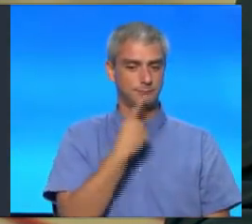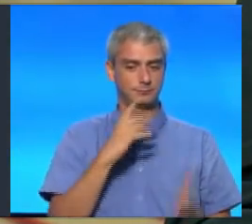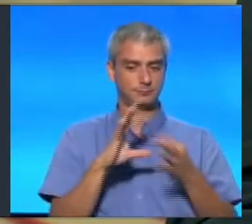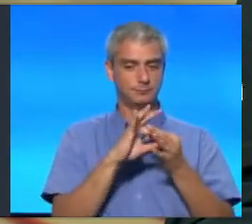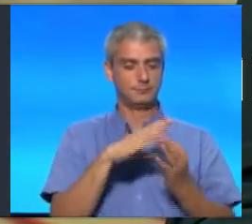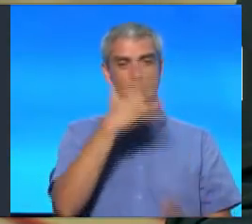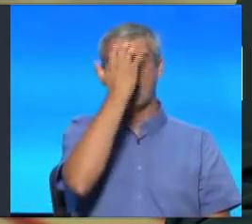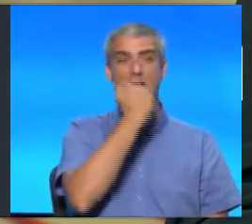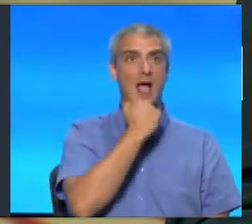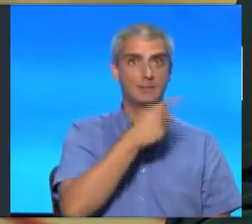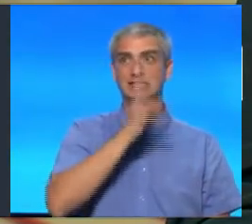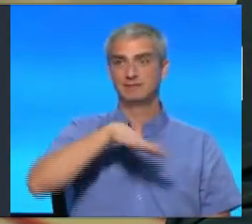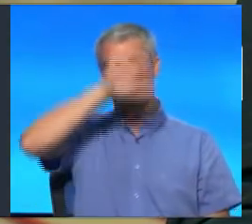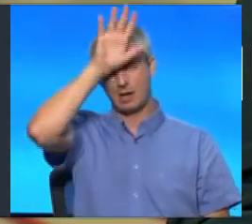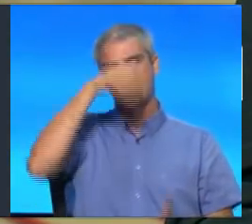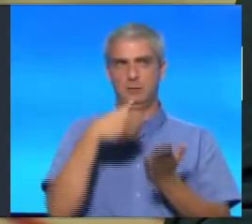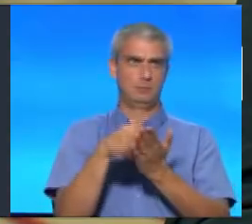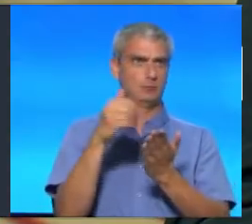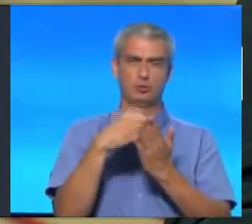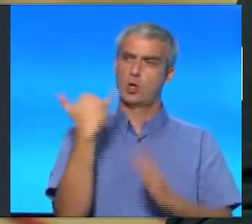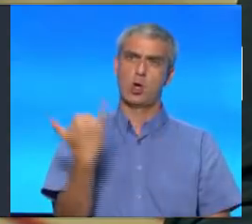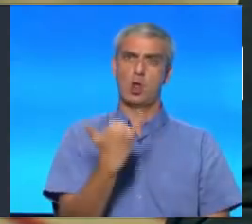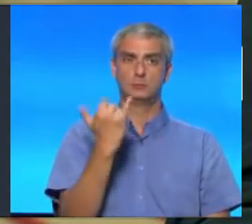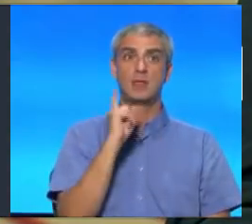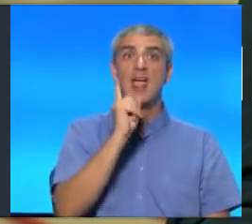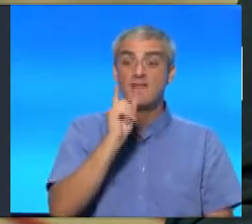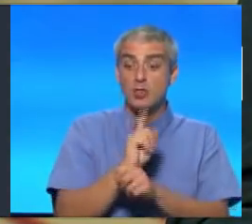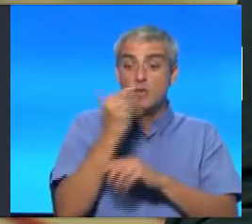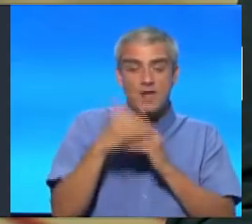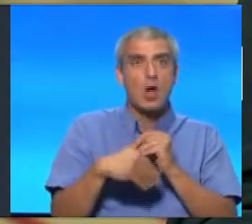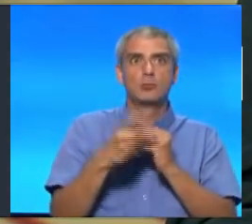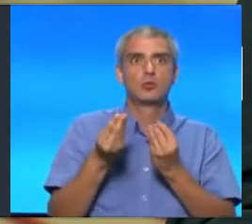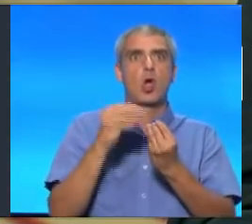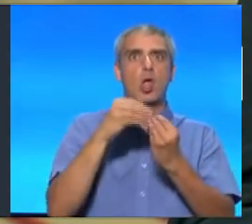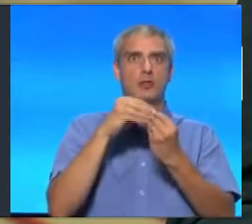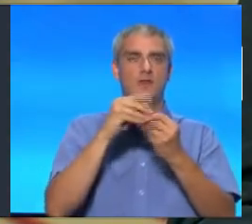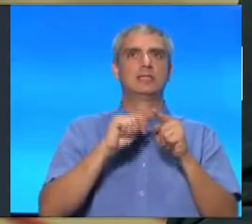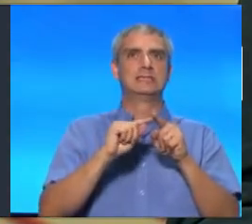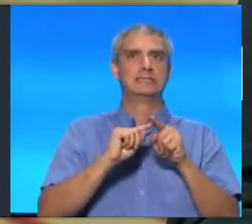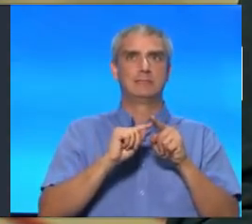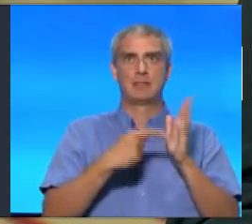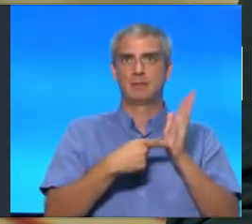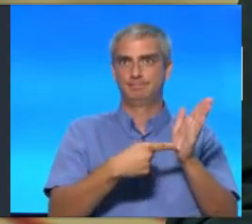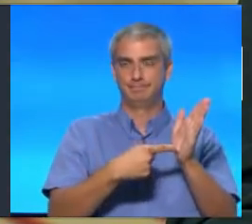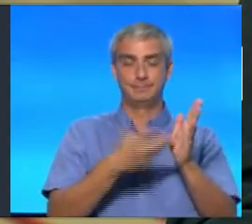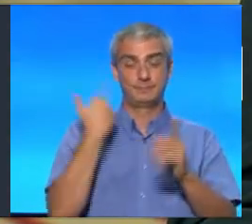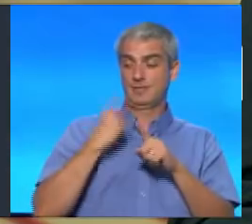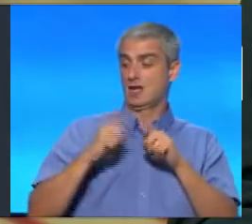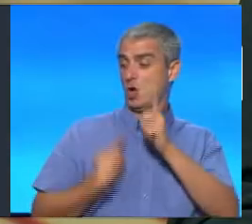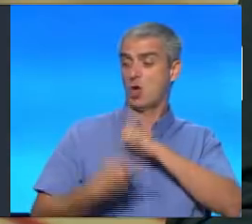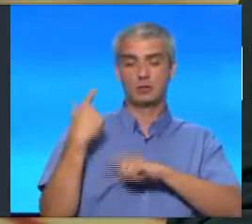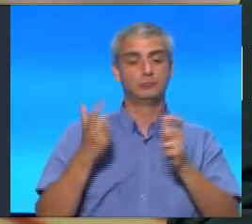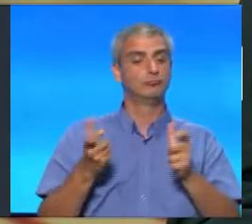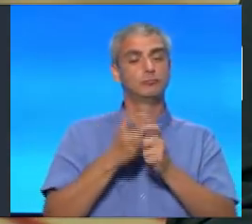חמאס לבין האיראנים נמשך כל העת, אבל לאחרונה מצטברים עוד ועוד סימנים. למשל, חודש שעבר משלחת